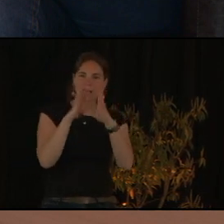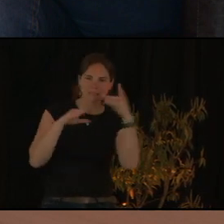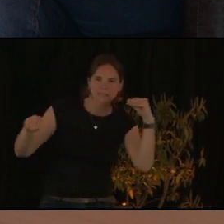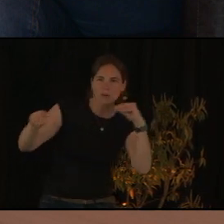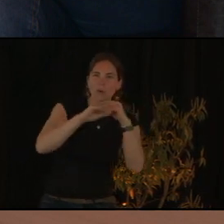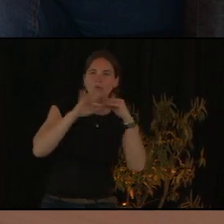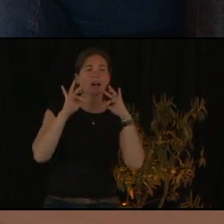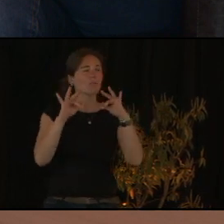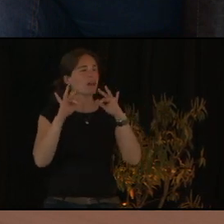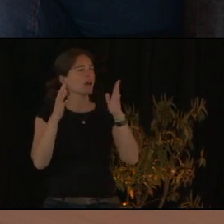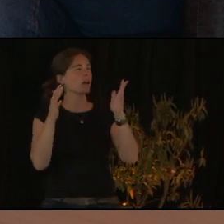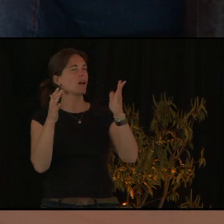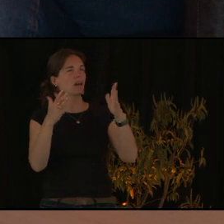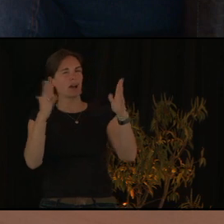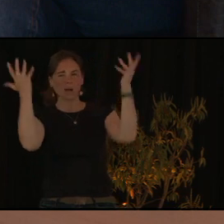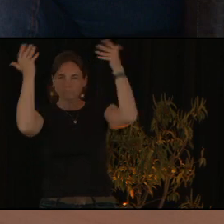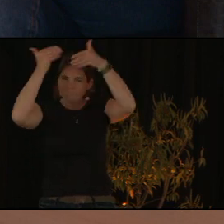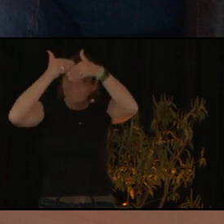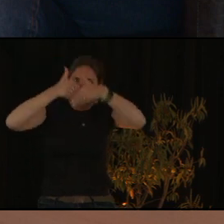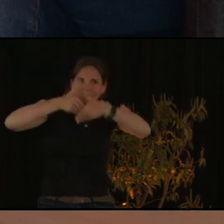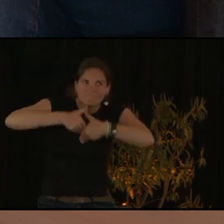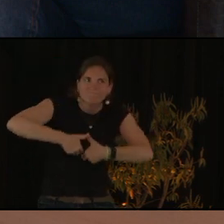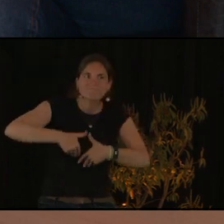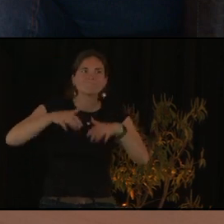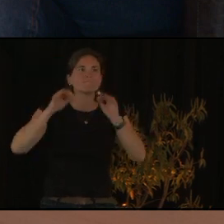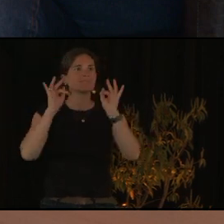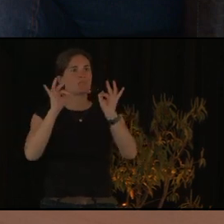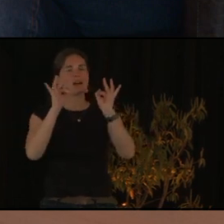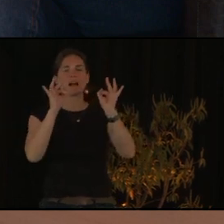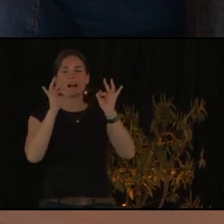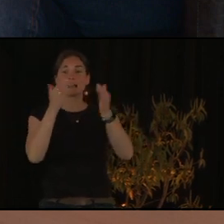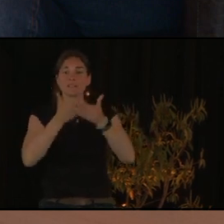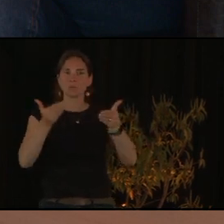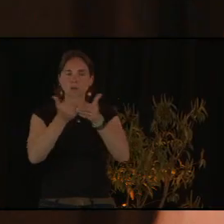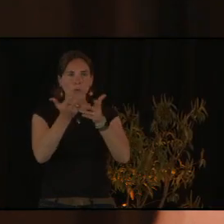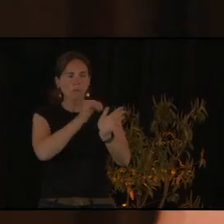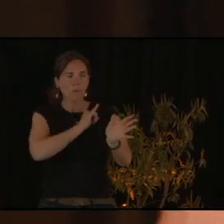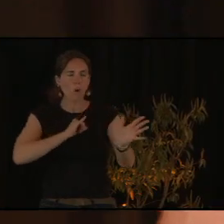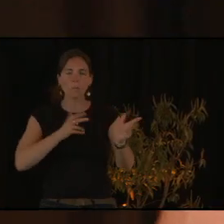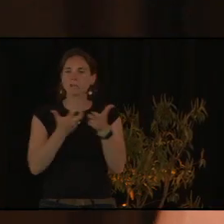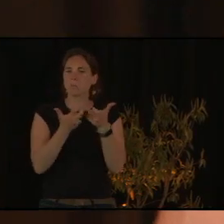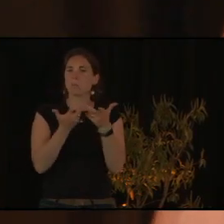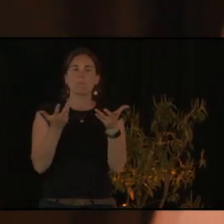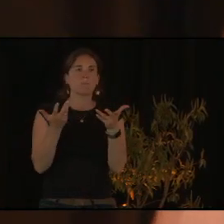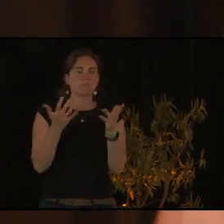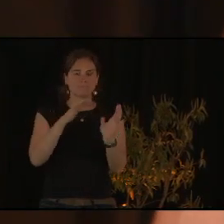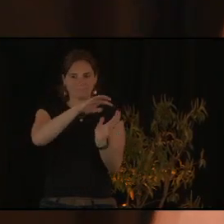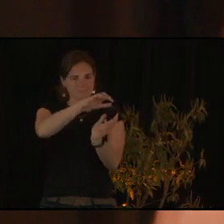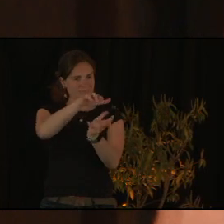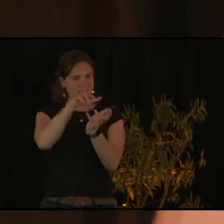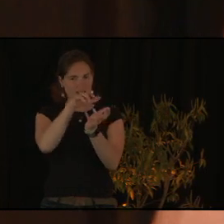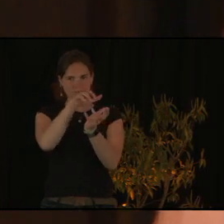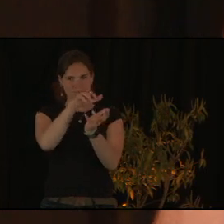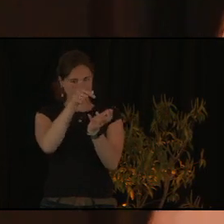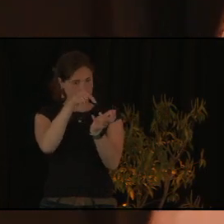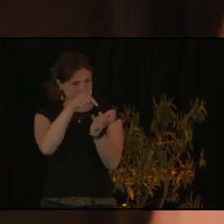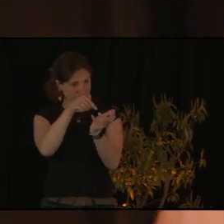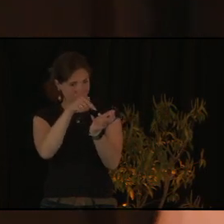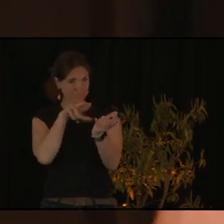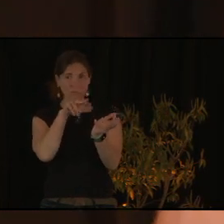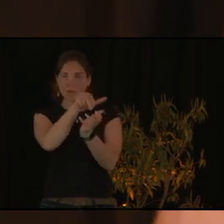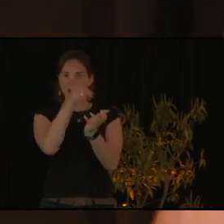niveau de l'obscurité, au niveau des choses aussi radicales que de se dire, en fait, la terre qui est le socle de mon expérience va être